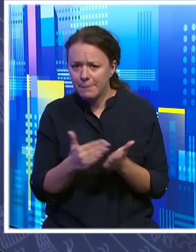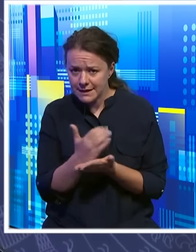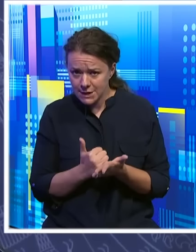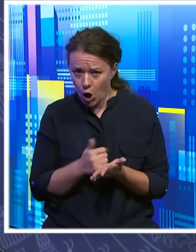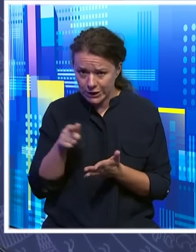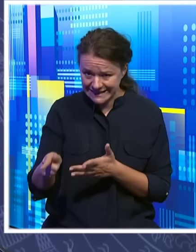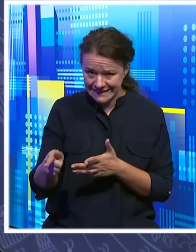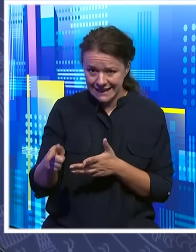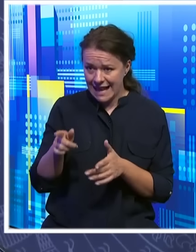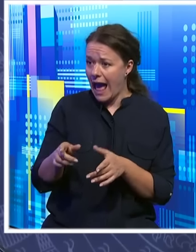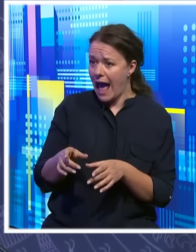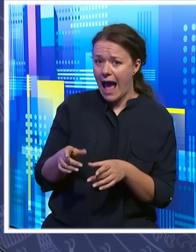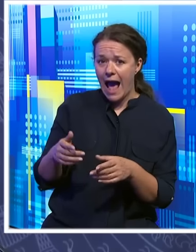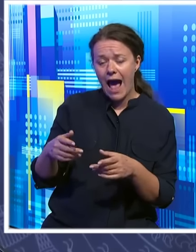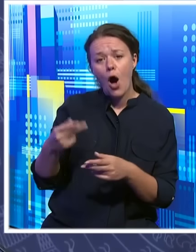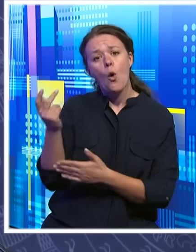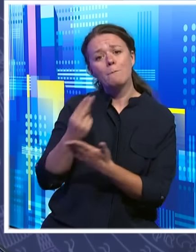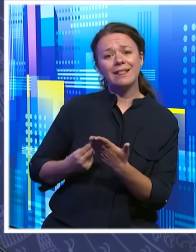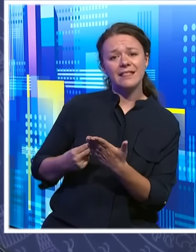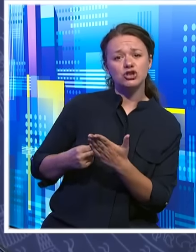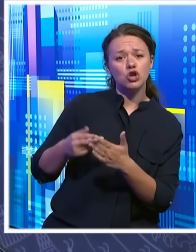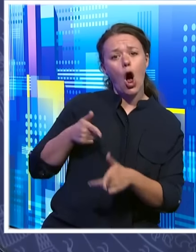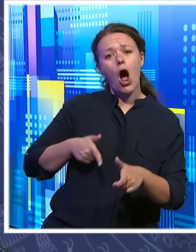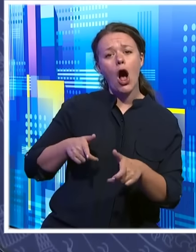klizalištu? Za umetničko klizanje?